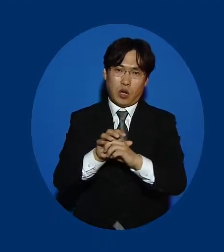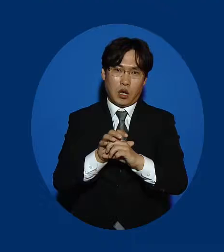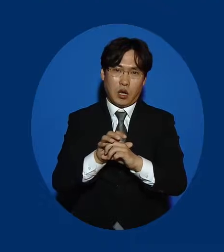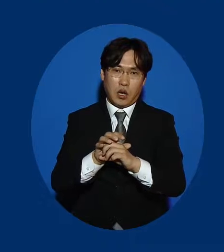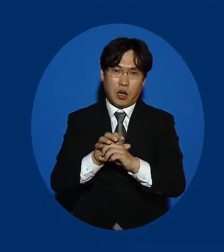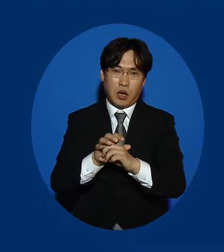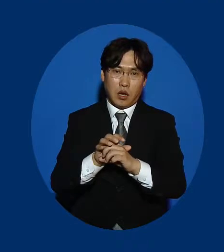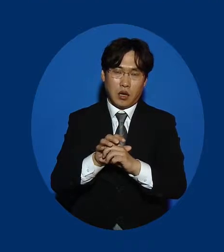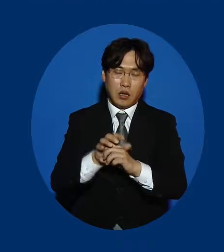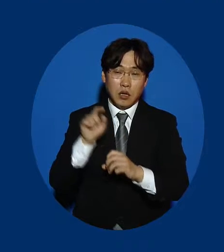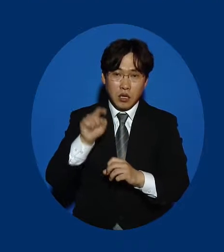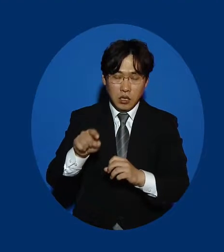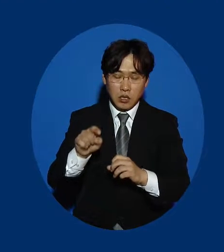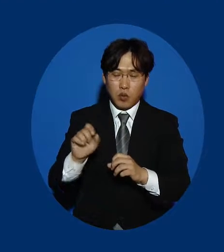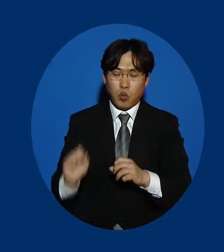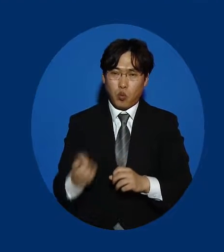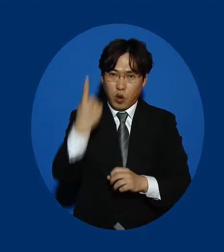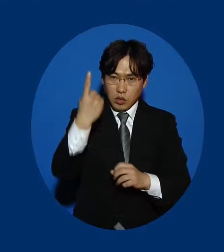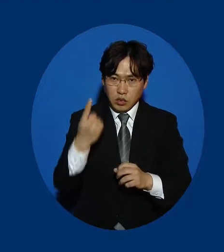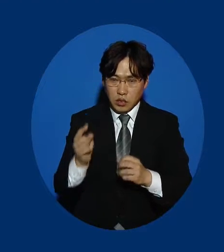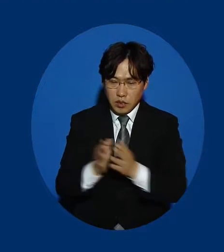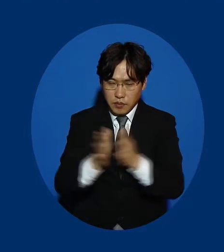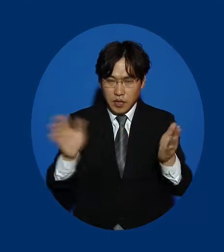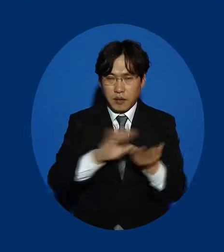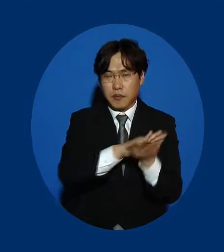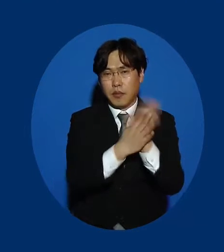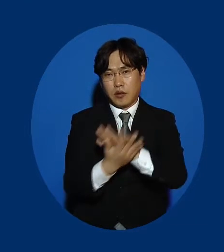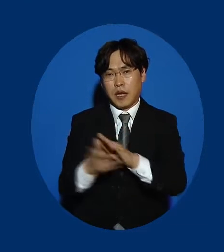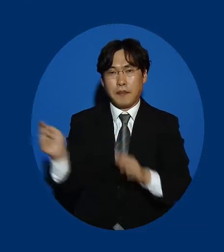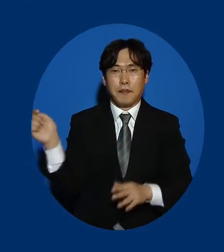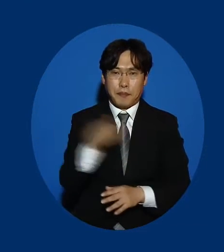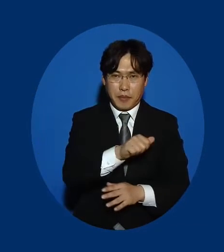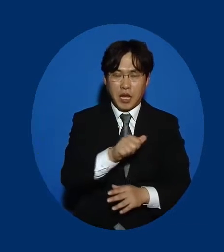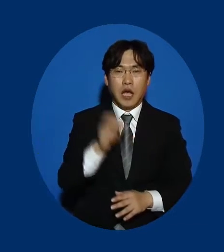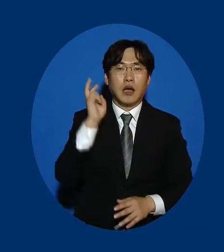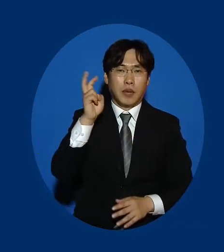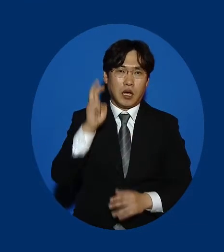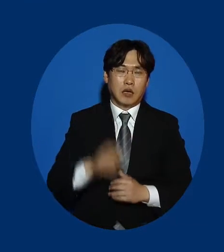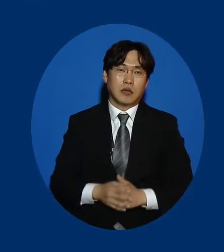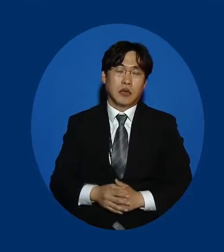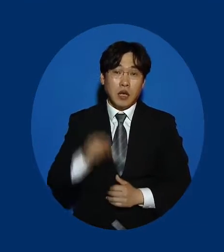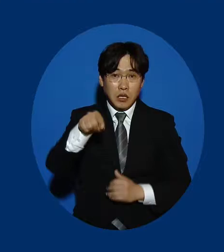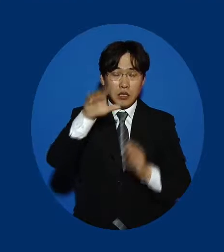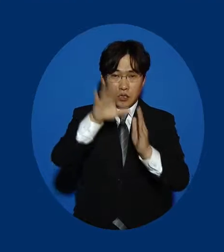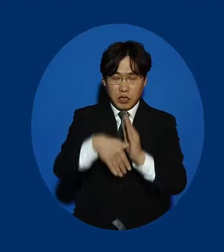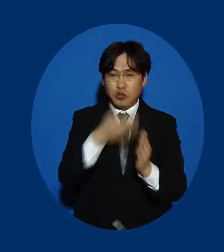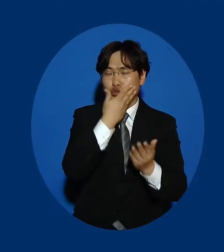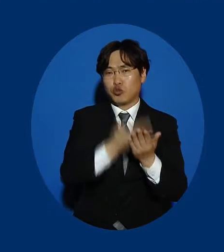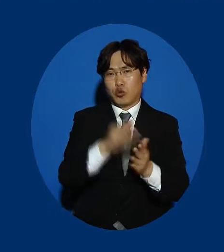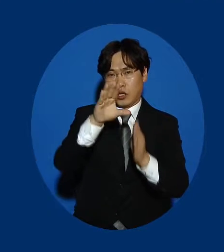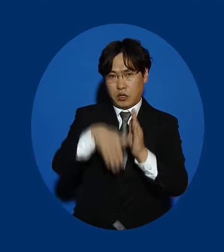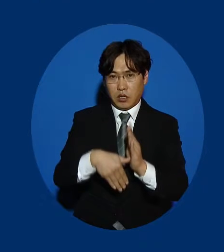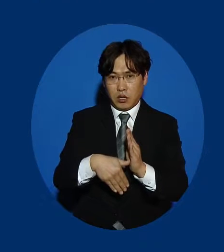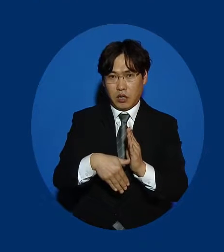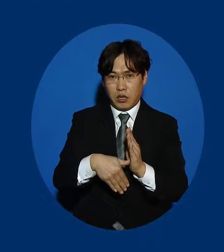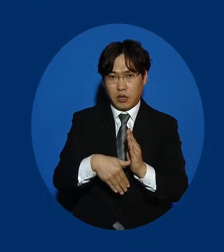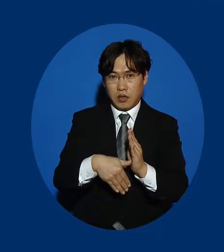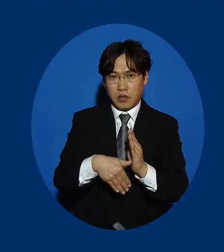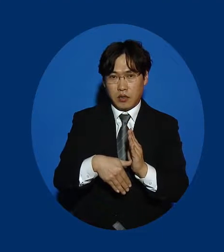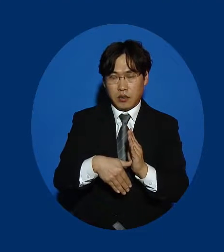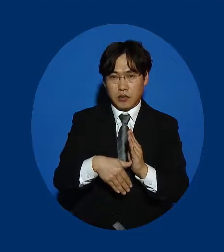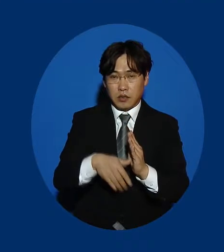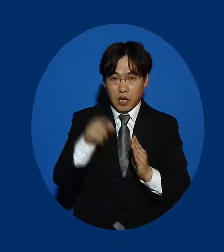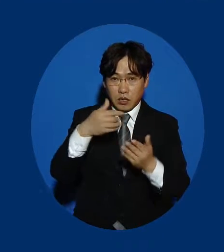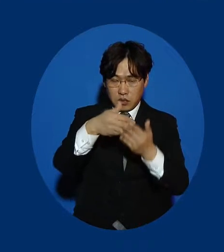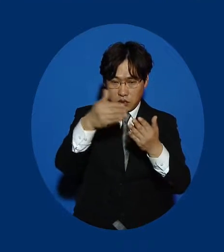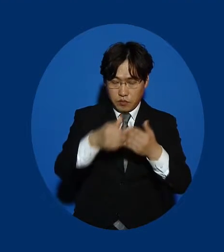그게 코로나로 인해서 촉발될 것이라는 얘기를 많이 합니다. 이런 식의 사실은 지금 그 그림 어떤